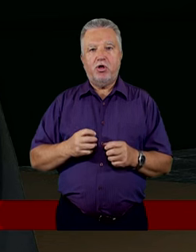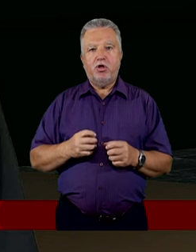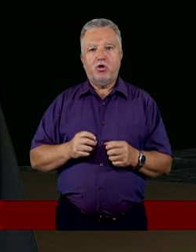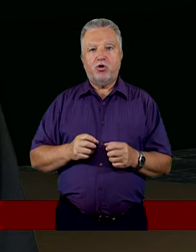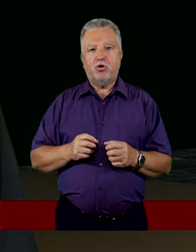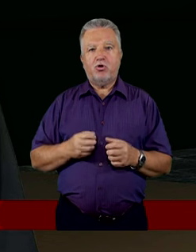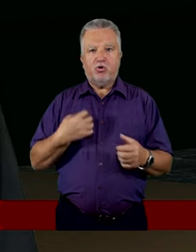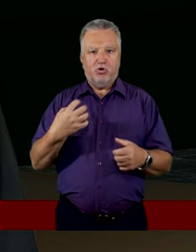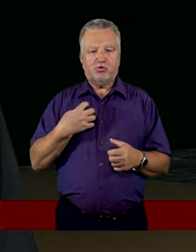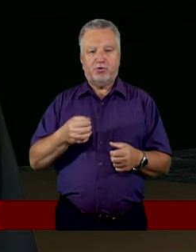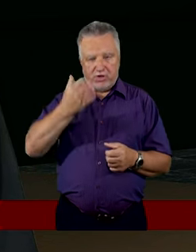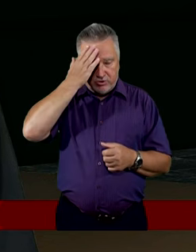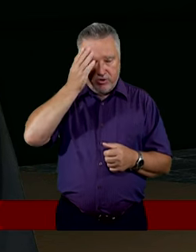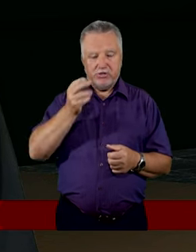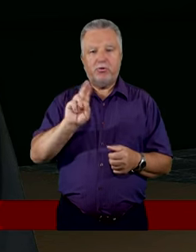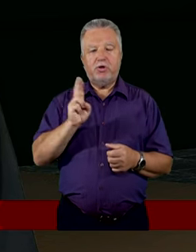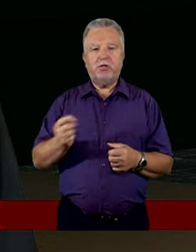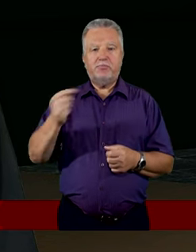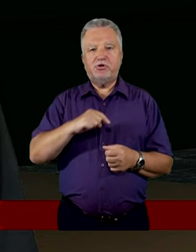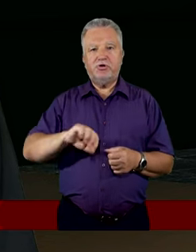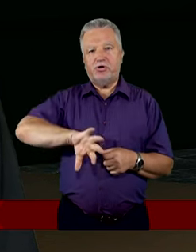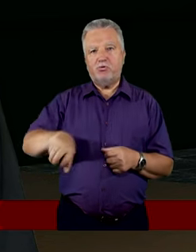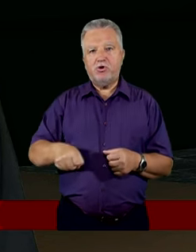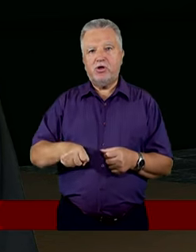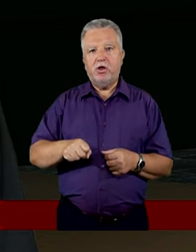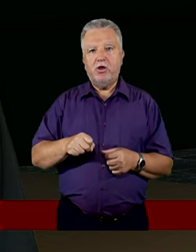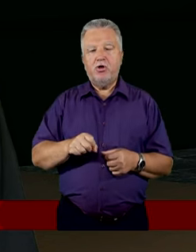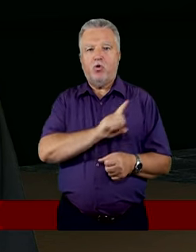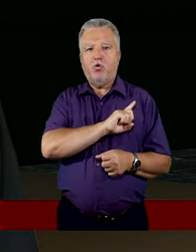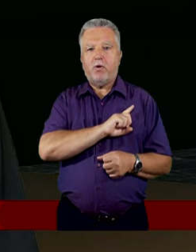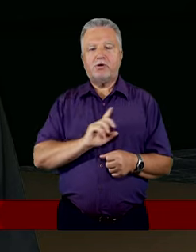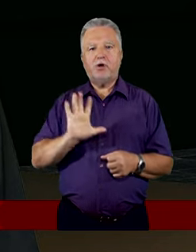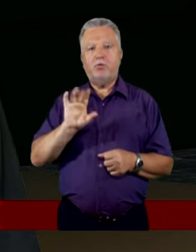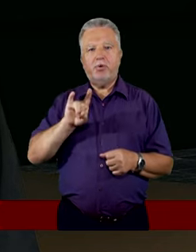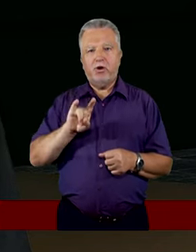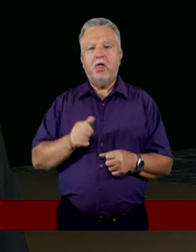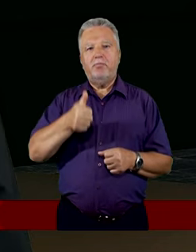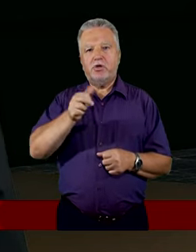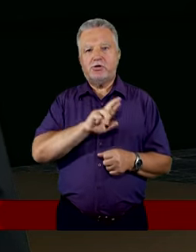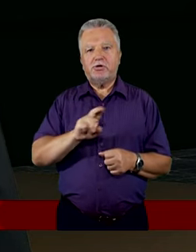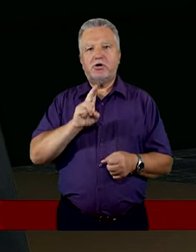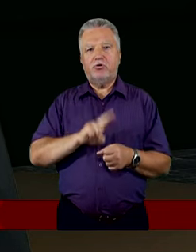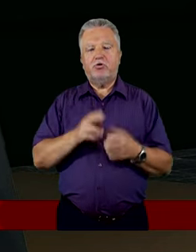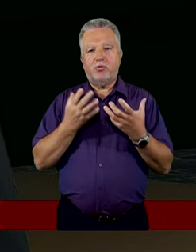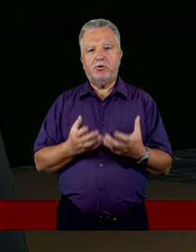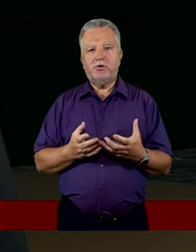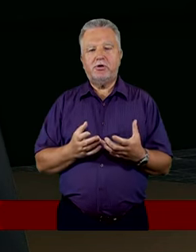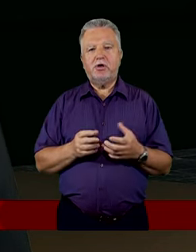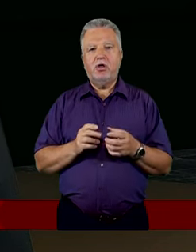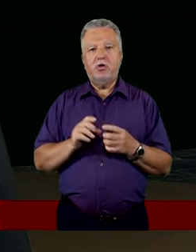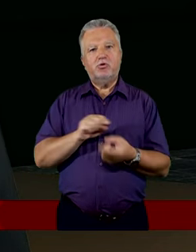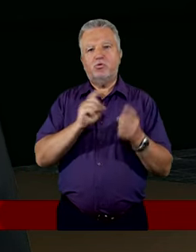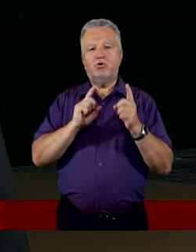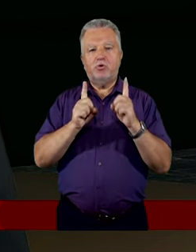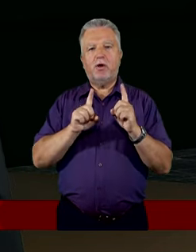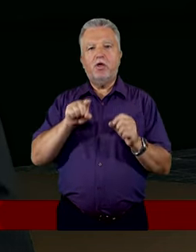o której porze złodziej przyjdzie, czuwałby i nie pozwoliłby podkopać swego domu. Pierwszą rzeczą, na którą chciałbym zwrócić uwagę, jest tu myśl